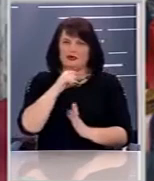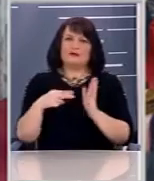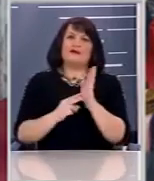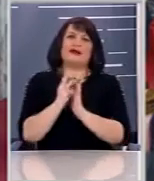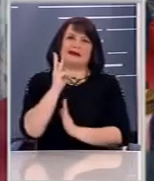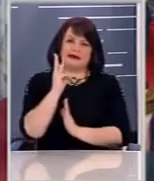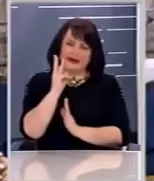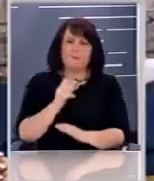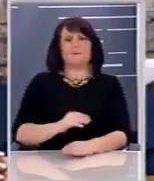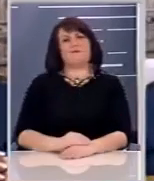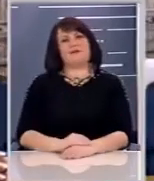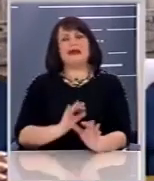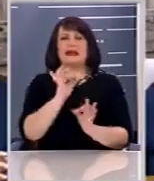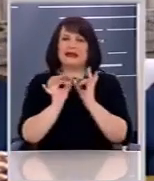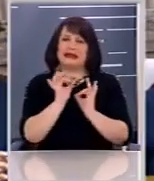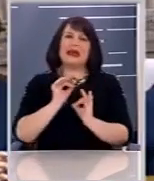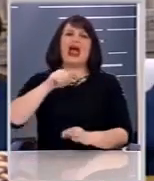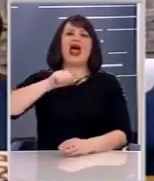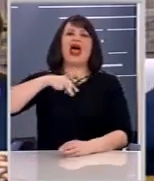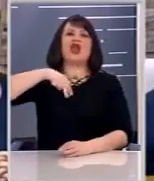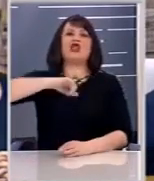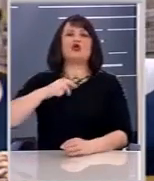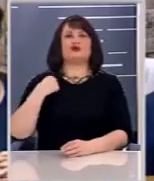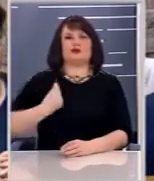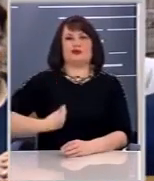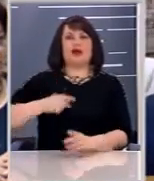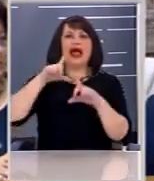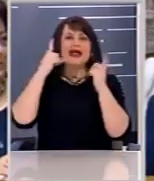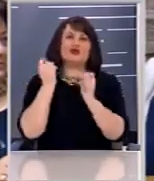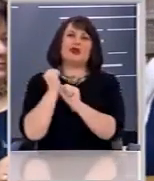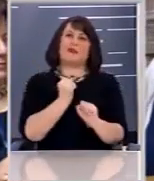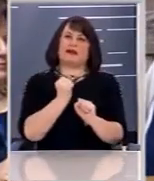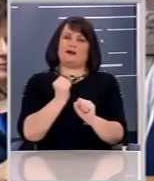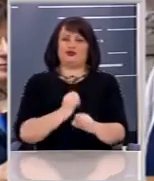2012-2013 και η κυρία Μαρία Ανδρούτσου, Δήμαρχος Αγίου Δημητρίου.